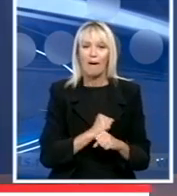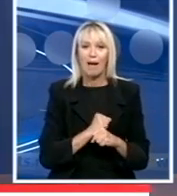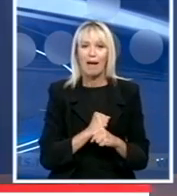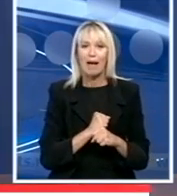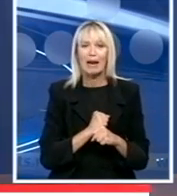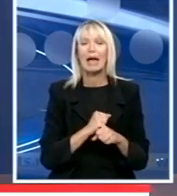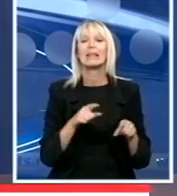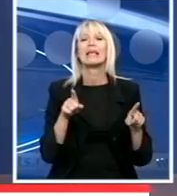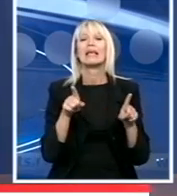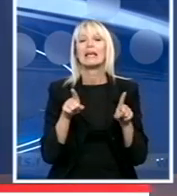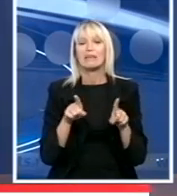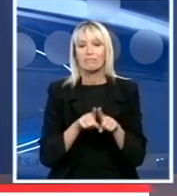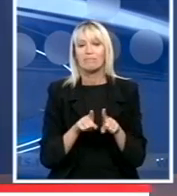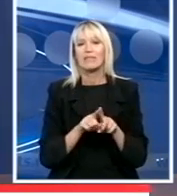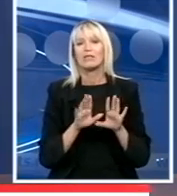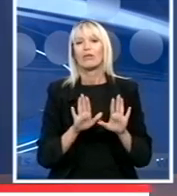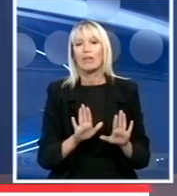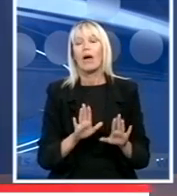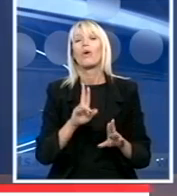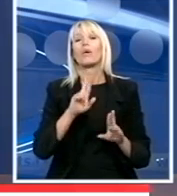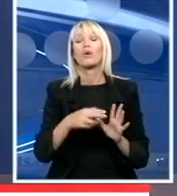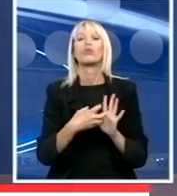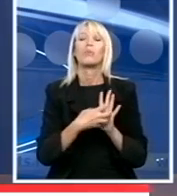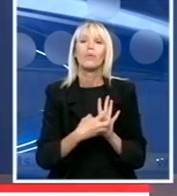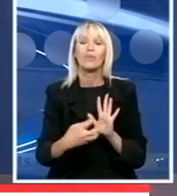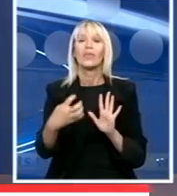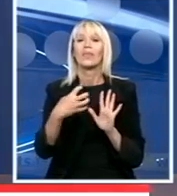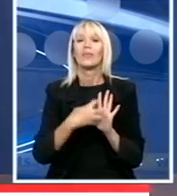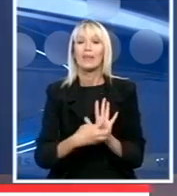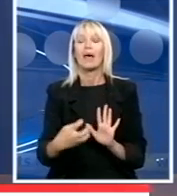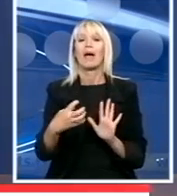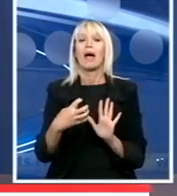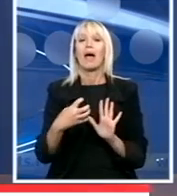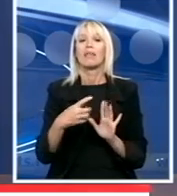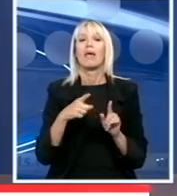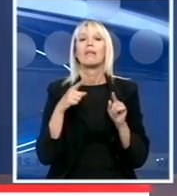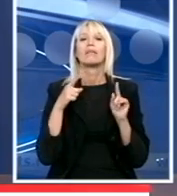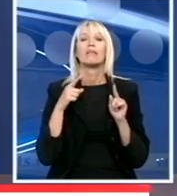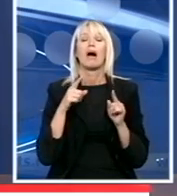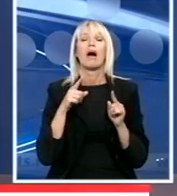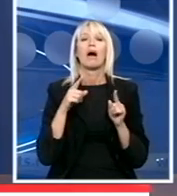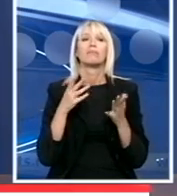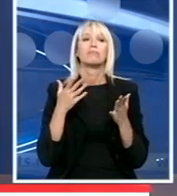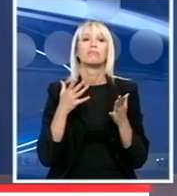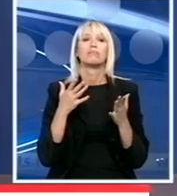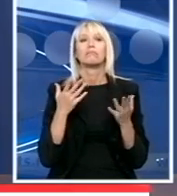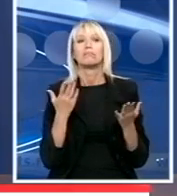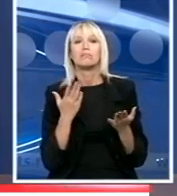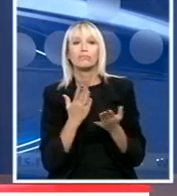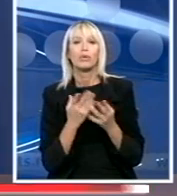i da bi u principu mogli dalje da održavamo jedno